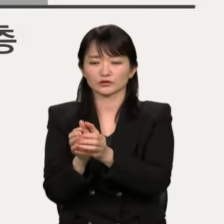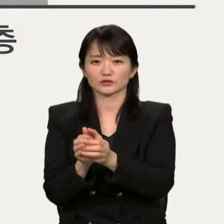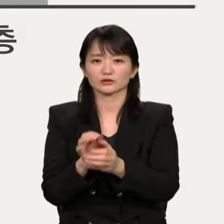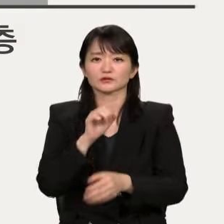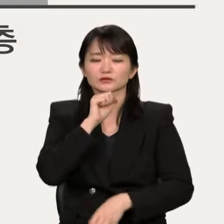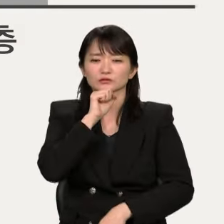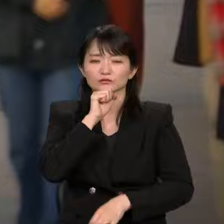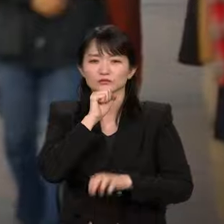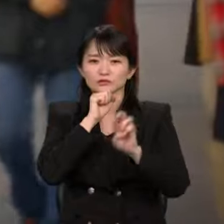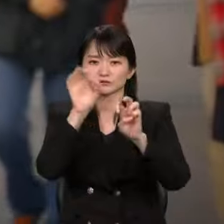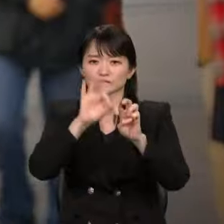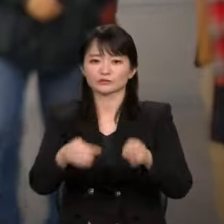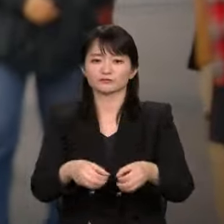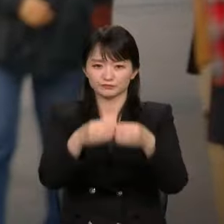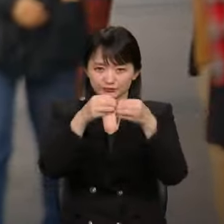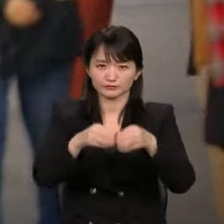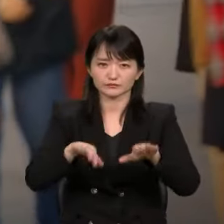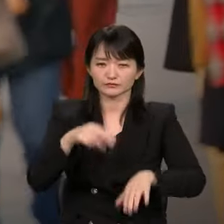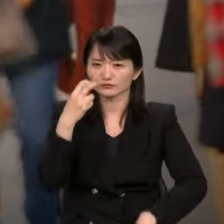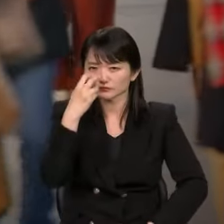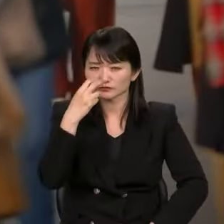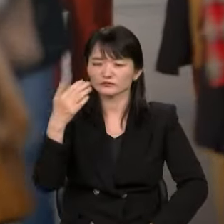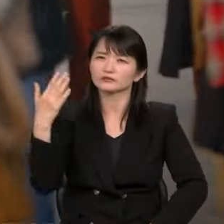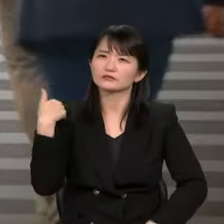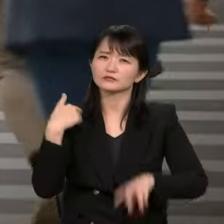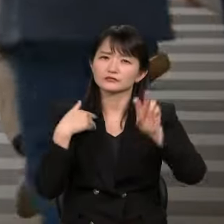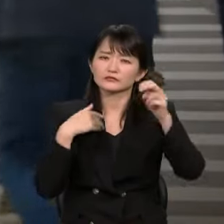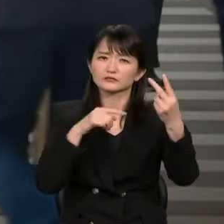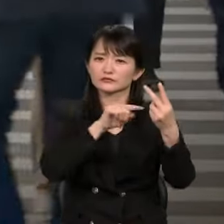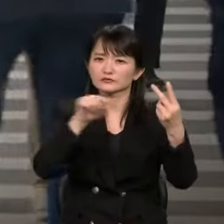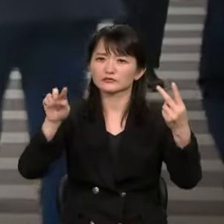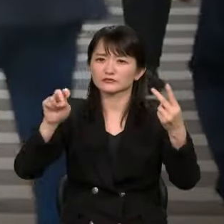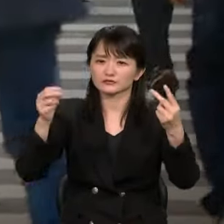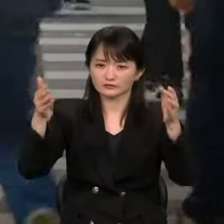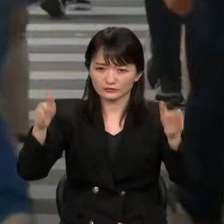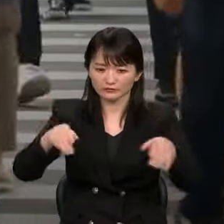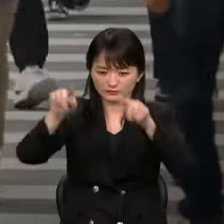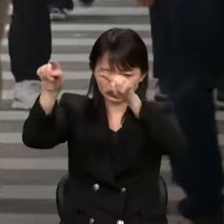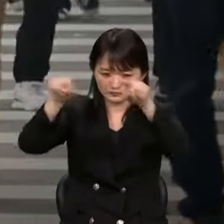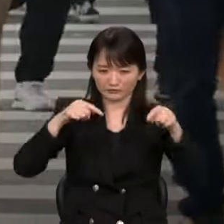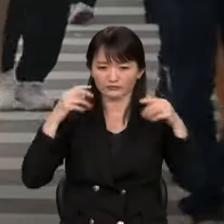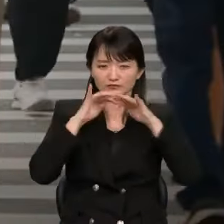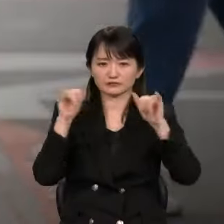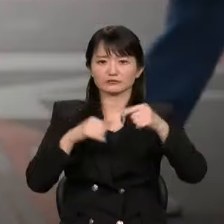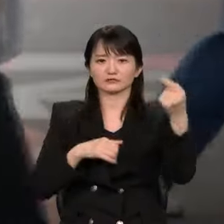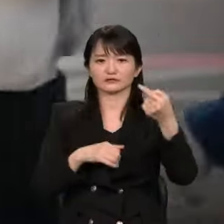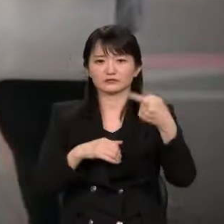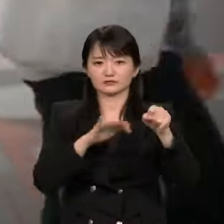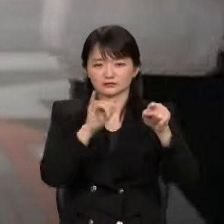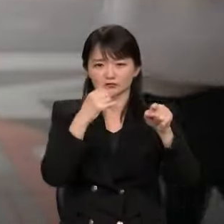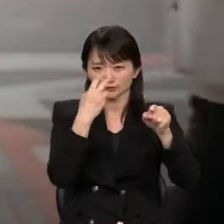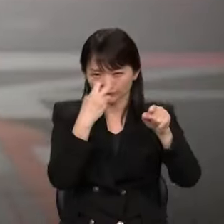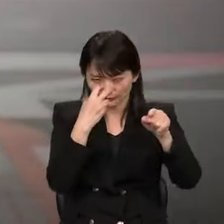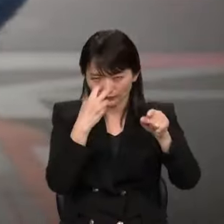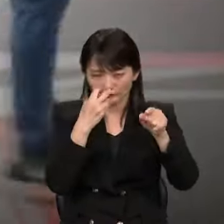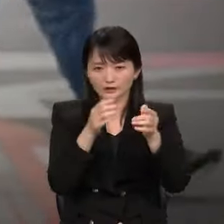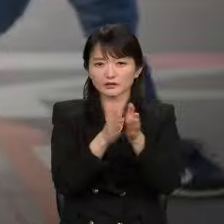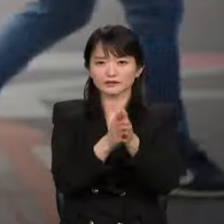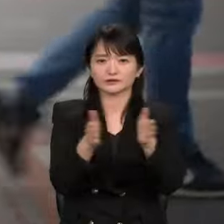30%로 같았습니다. 이번 조사는 지난 22일부터 24일까지 전국 성인 남녀 1,001명을 대상으로